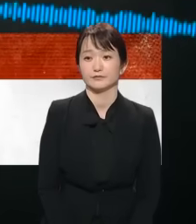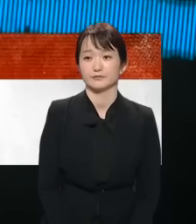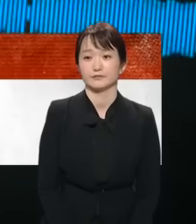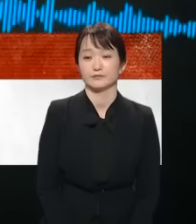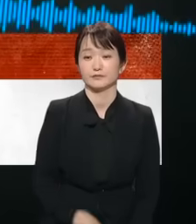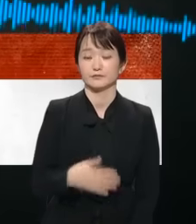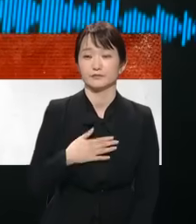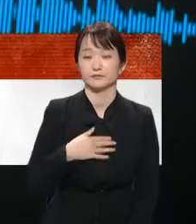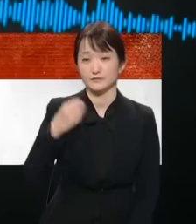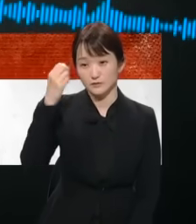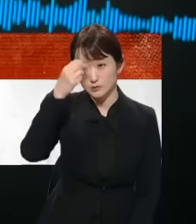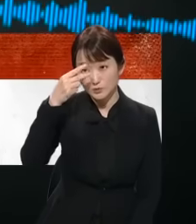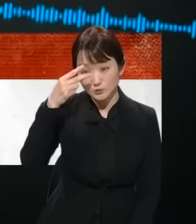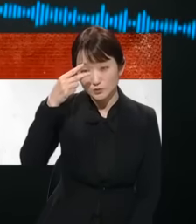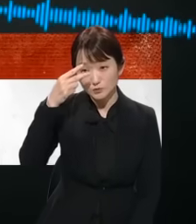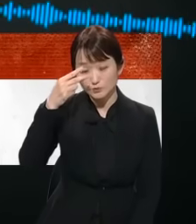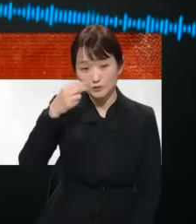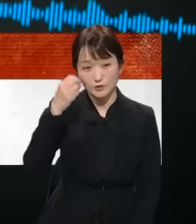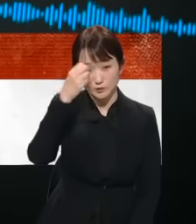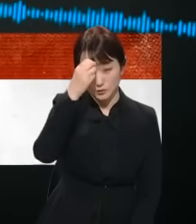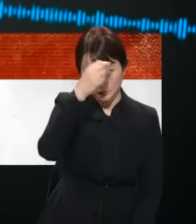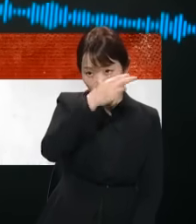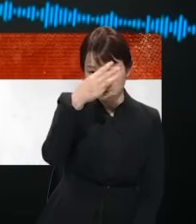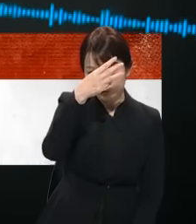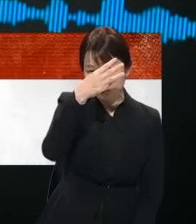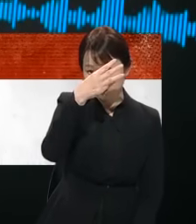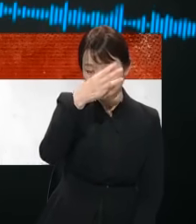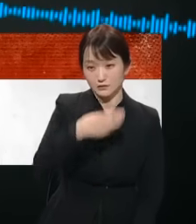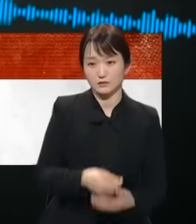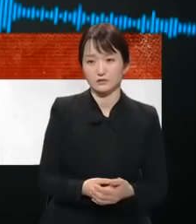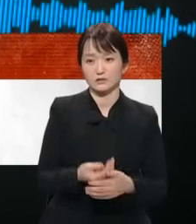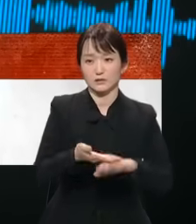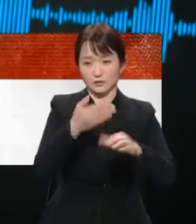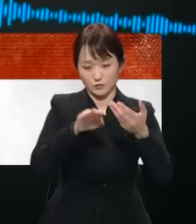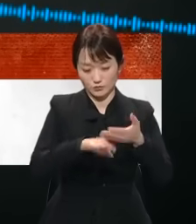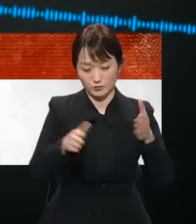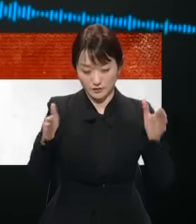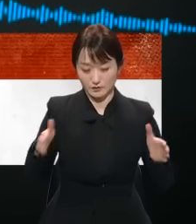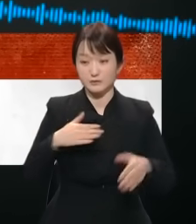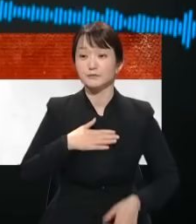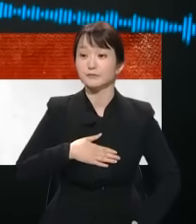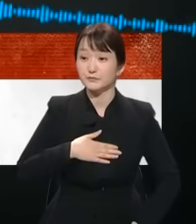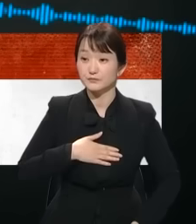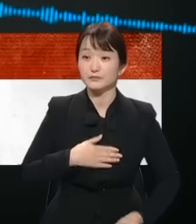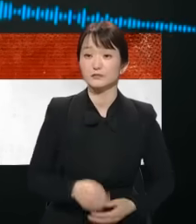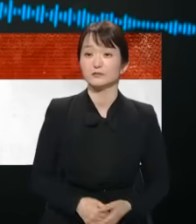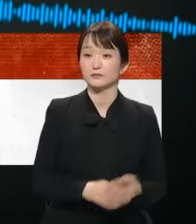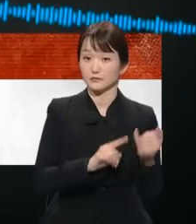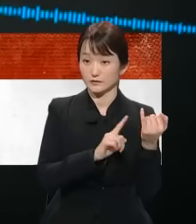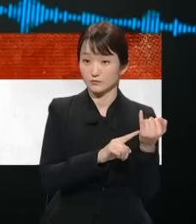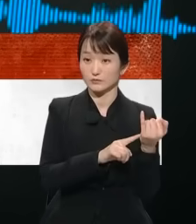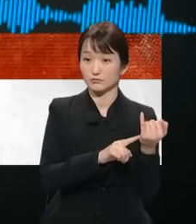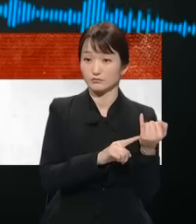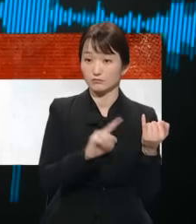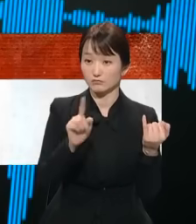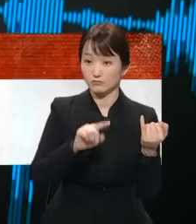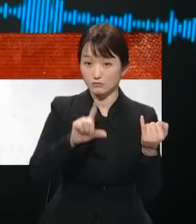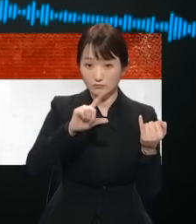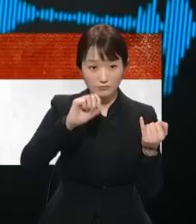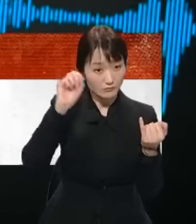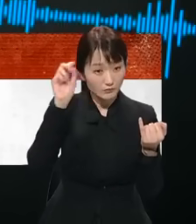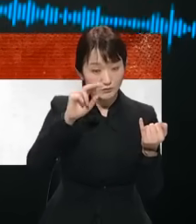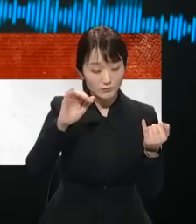저를 이제 2학년에서 3학년 하고 같이 선후배 사이로 알던 사이예요. 이 X를 어느 날 갑자기